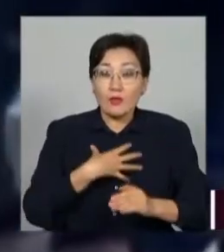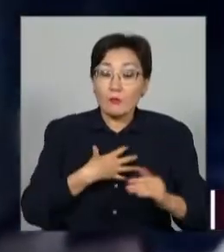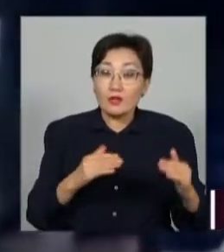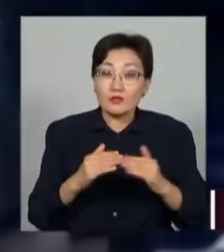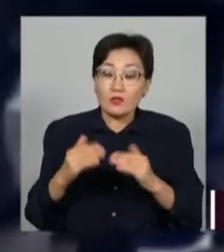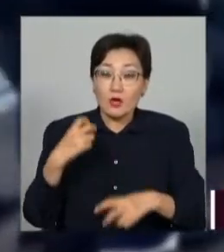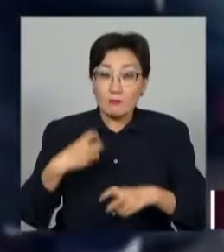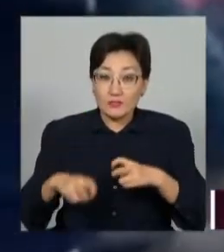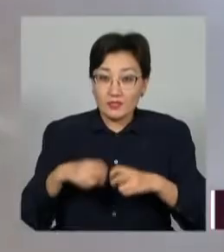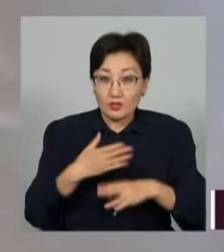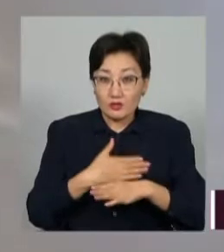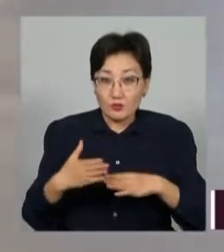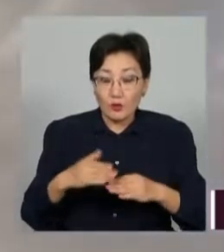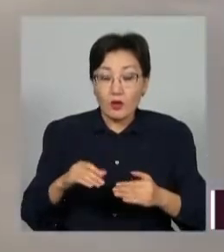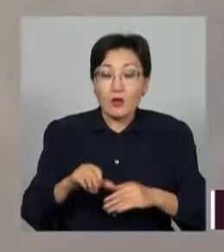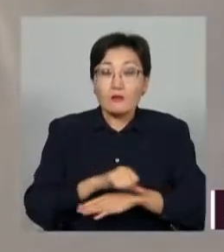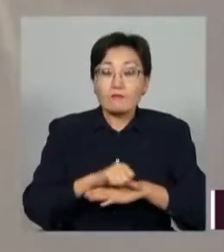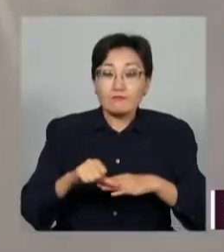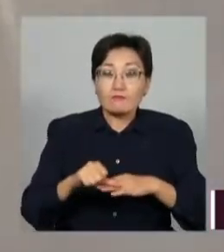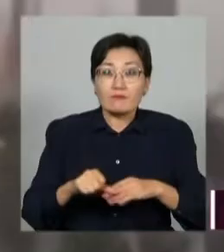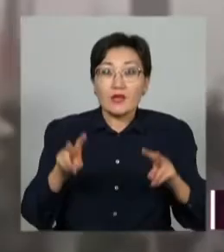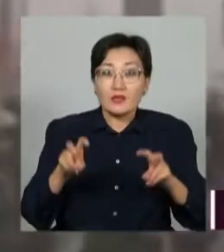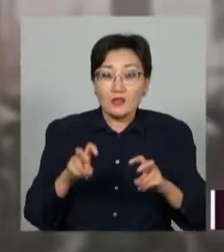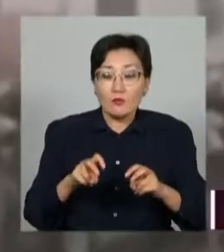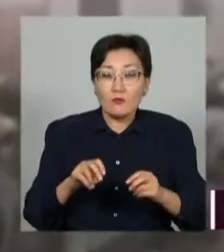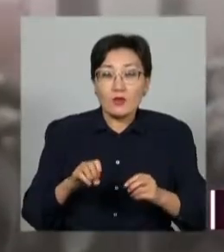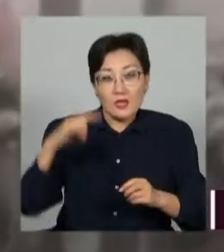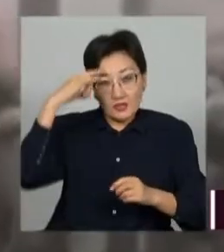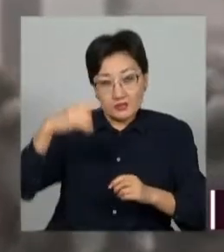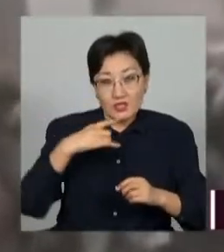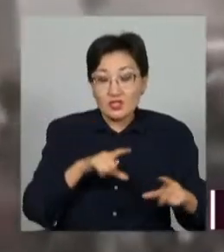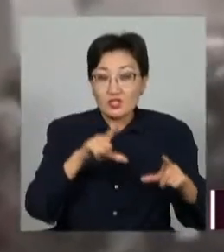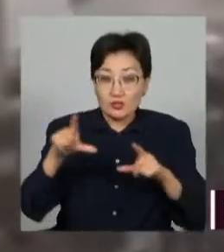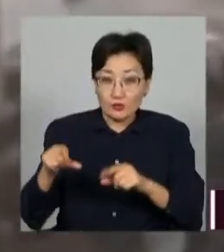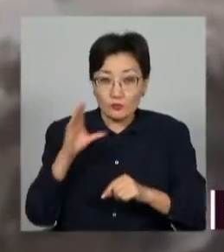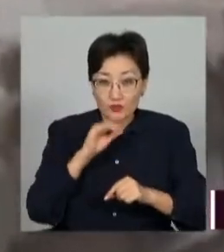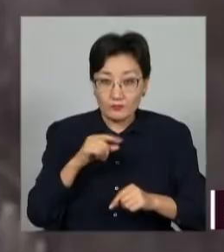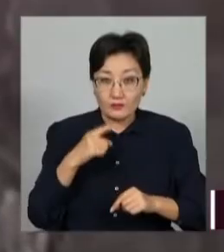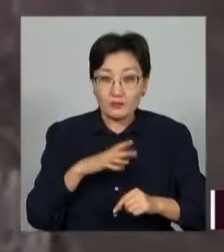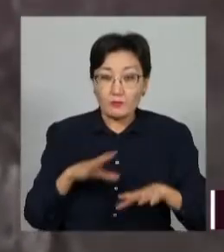нысандарды қиратқан соң, олар мигранттар деген атты шамылып, елден ұшып кеткен деді президент.